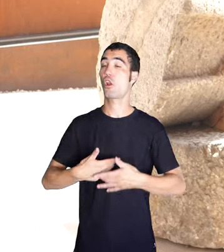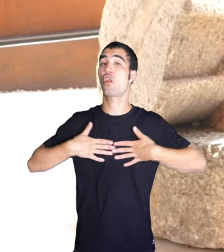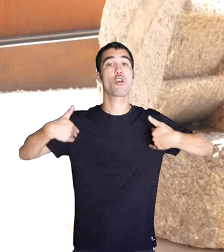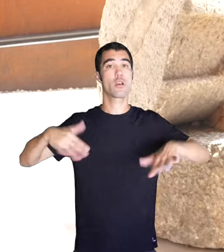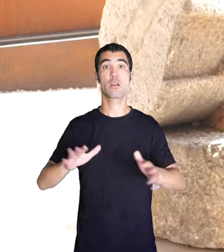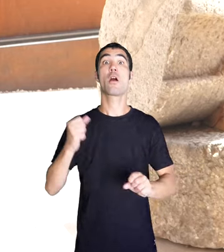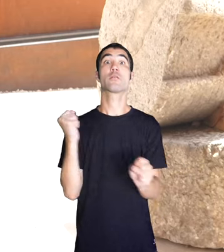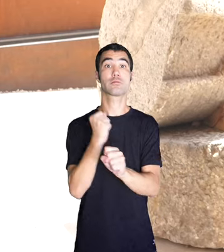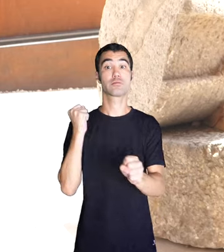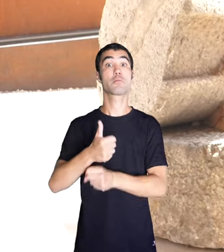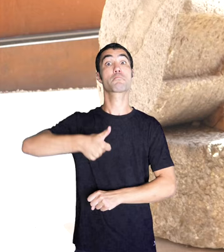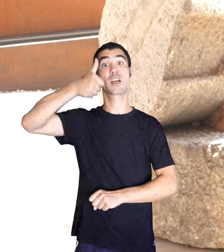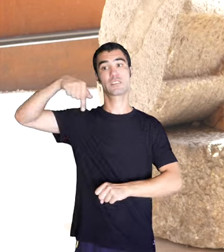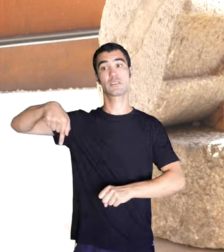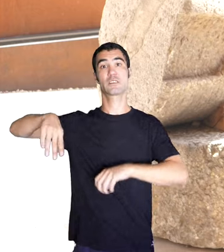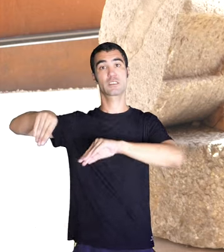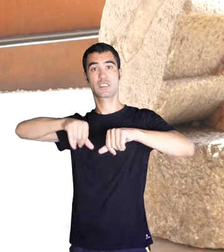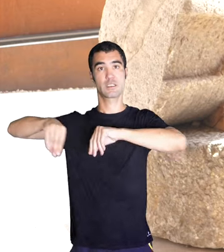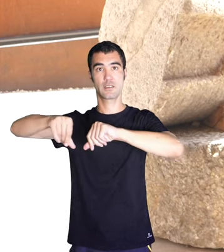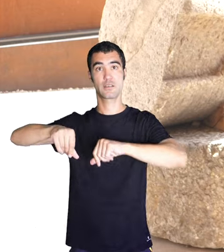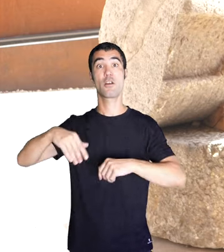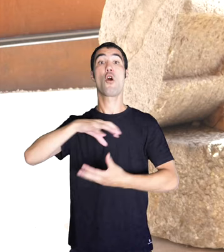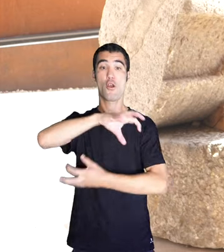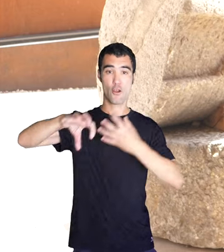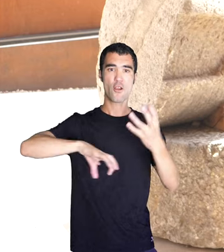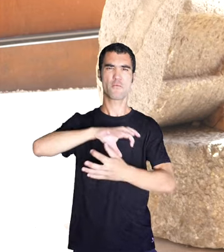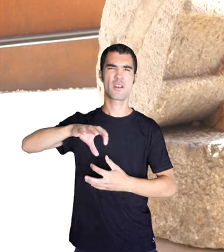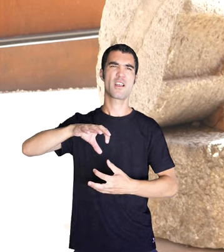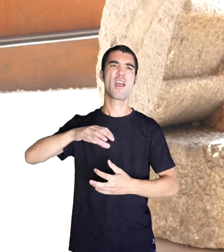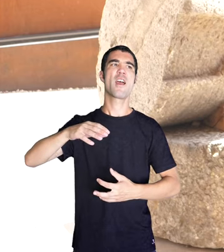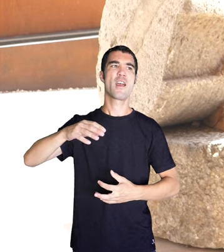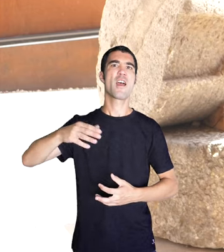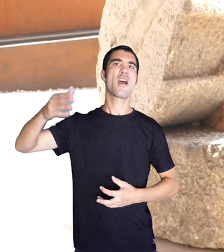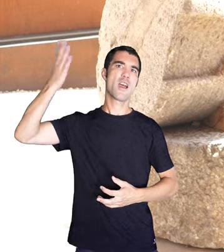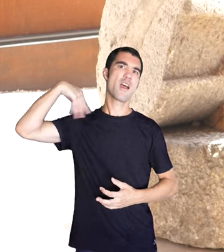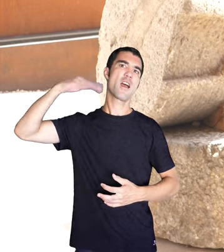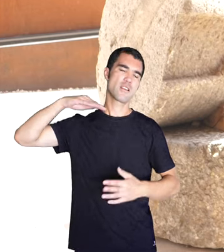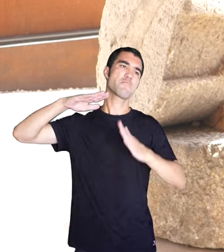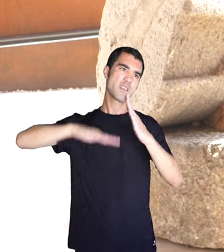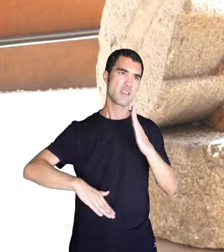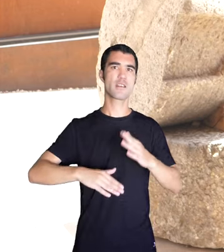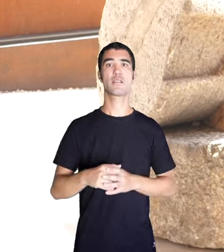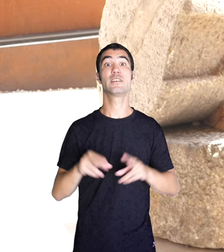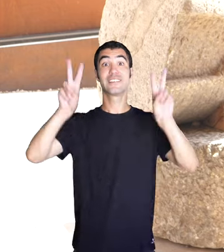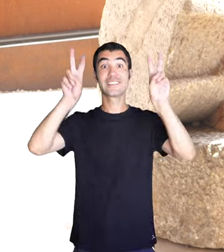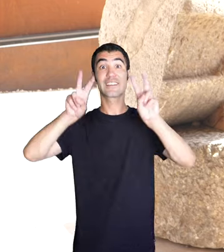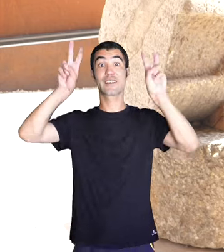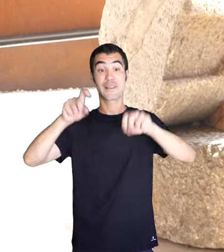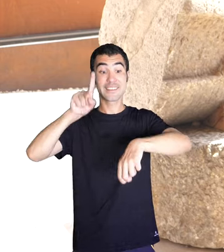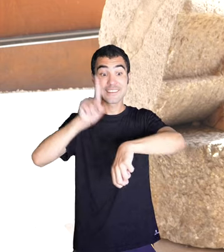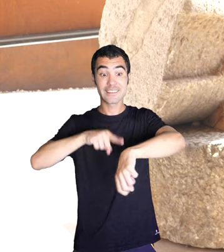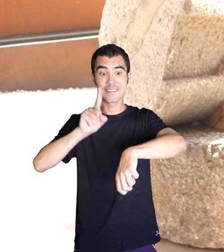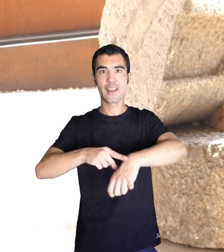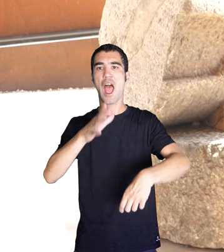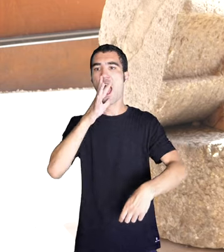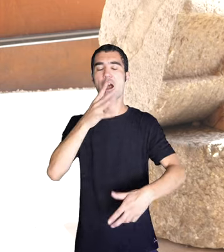Té més feina en terra. Complicat, menys cantes. En qüestió dels temps, en